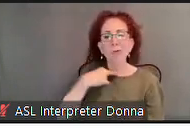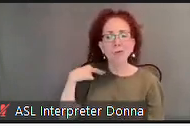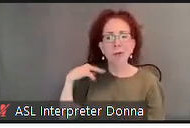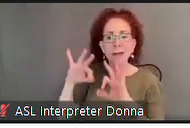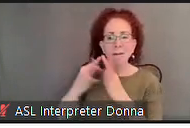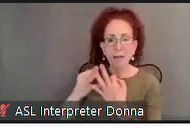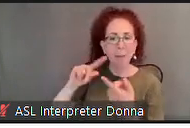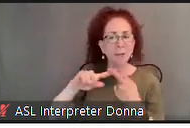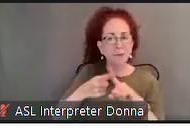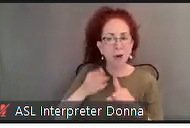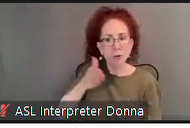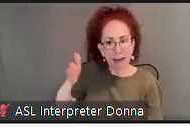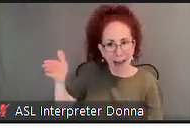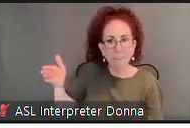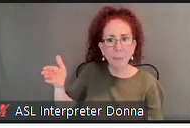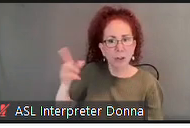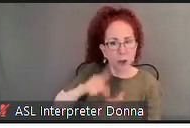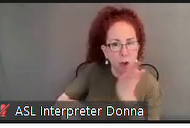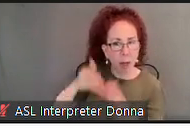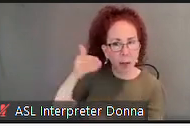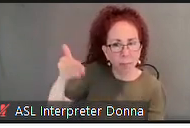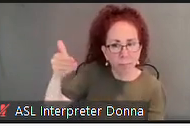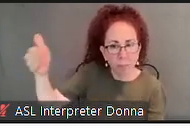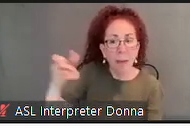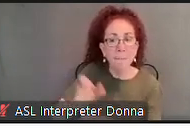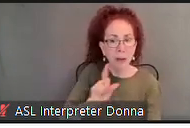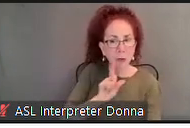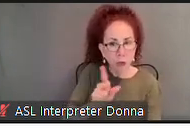在高气温期间